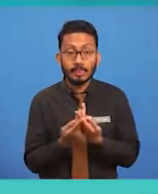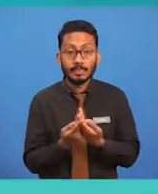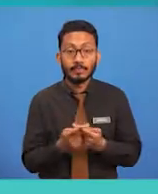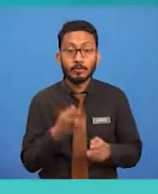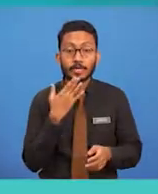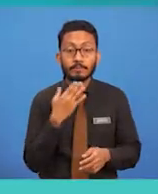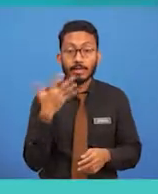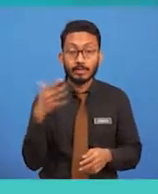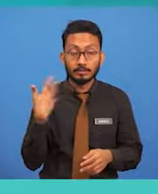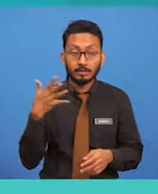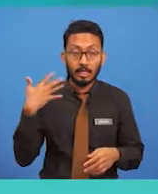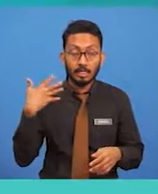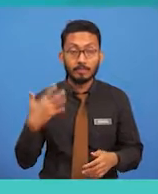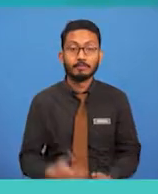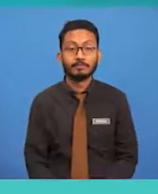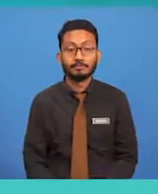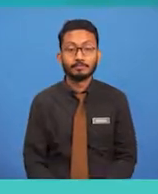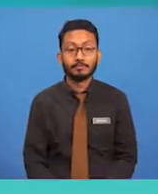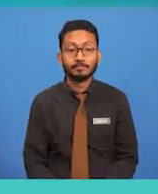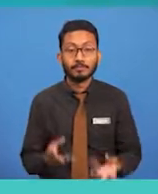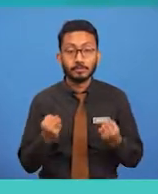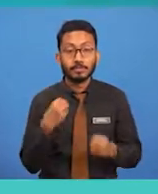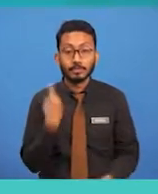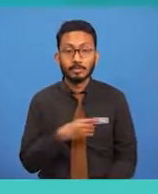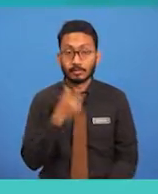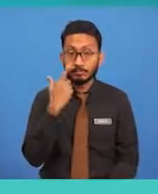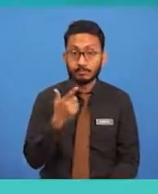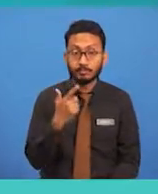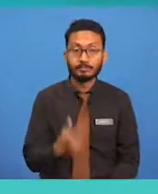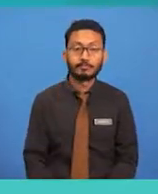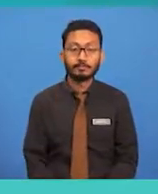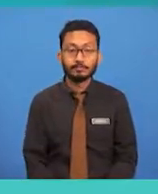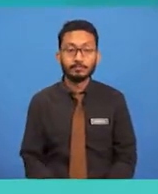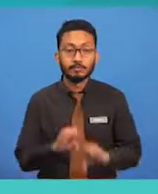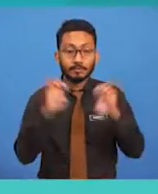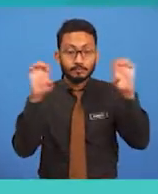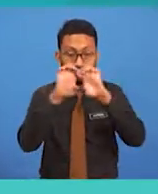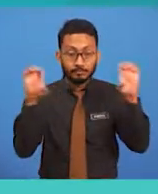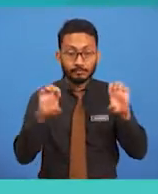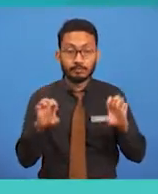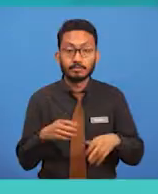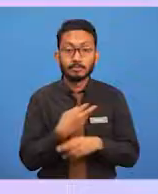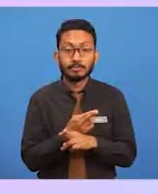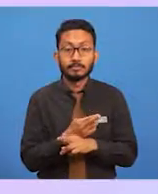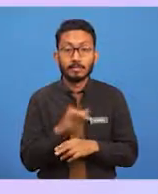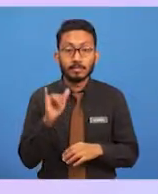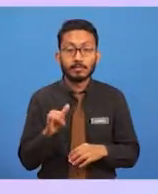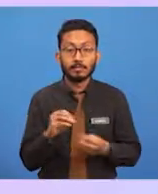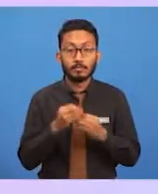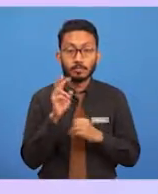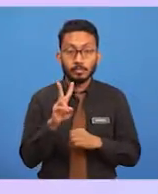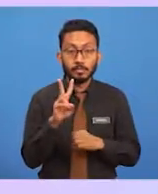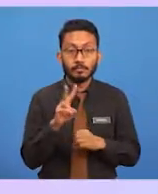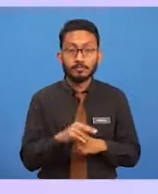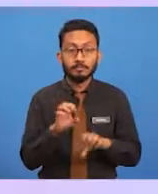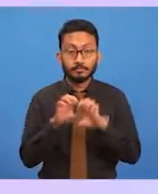Baiklah, mari kita lihat pula elemen rekaan identiti korporat yang ketiga. Elemen yang